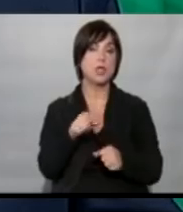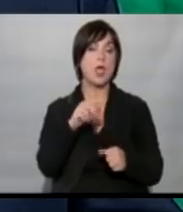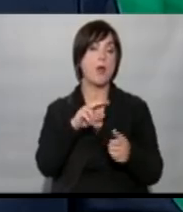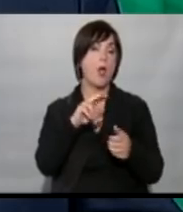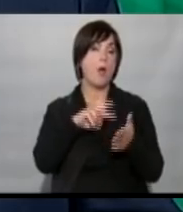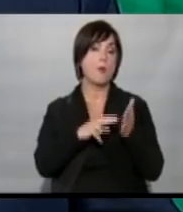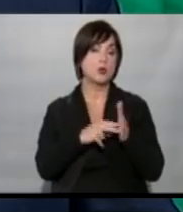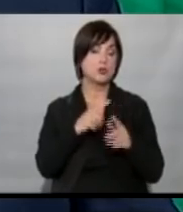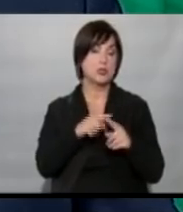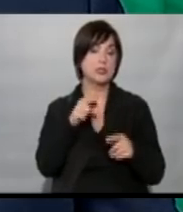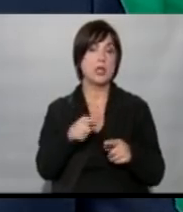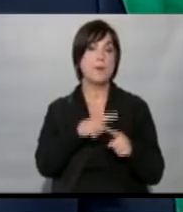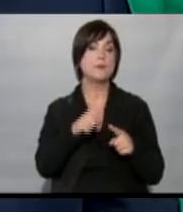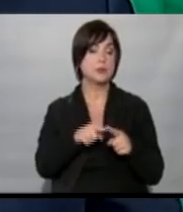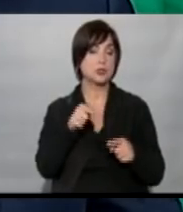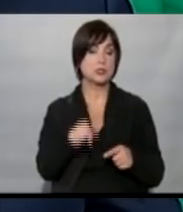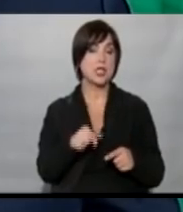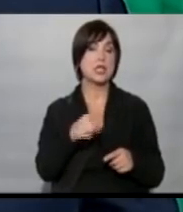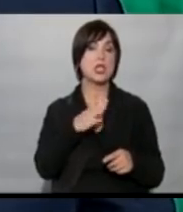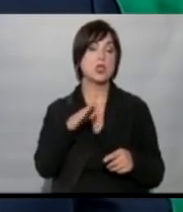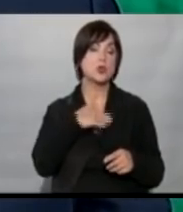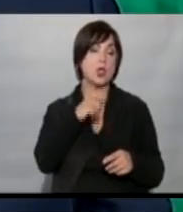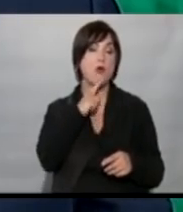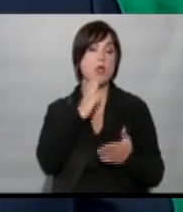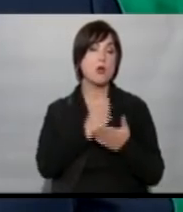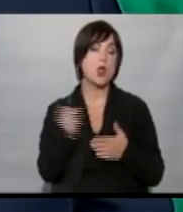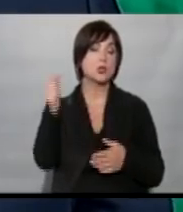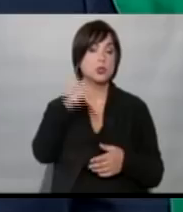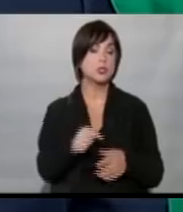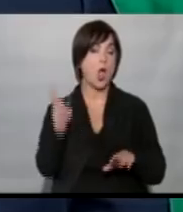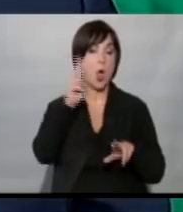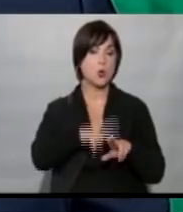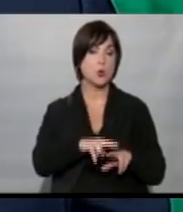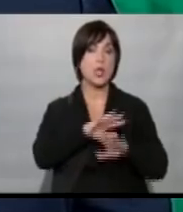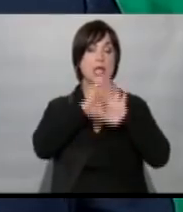чии што последици сега ќе ги носат и тие кои што ја донесува таа одлука,